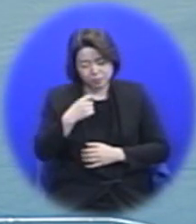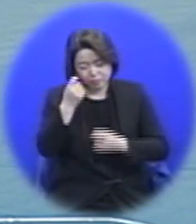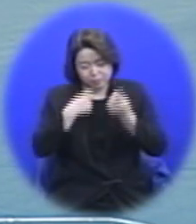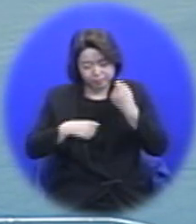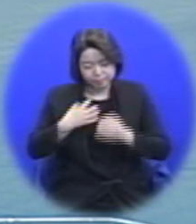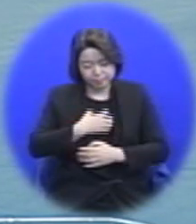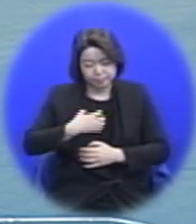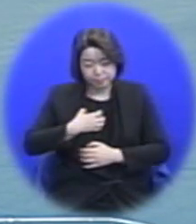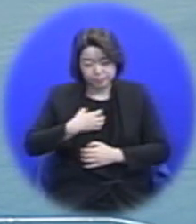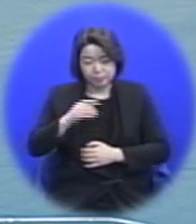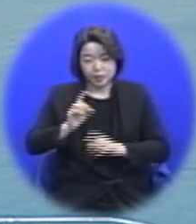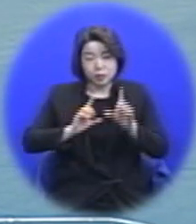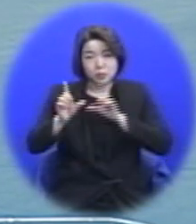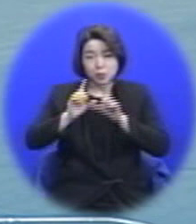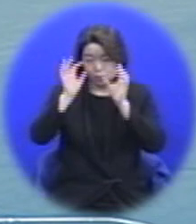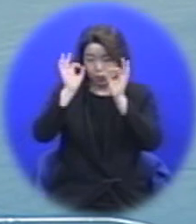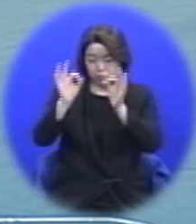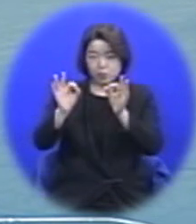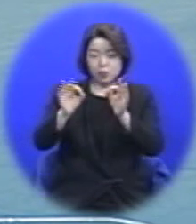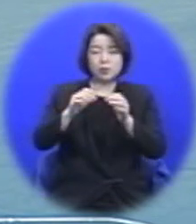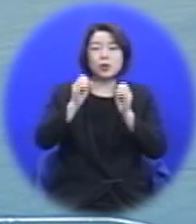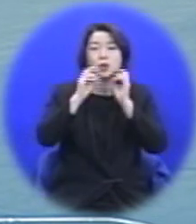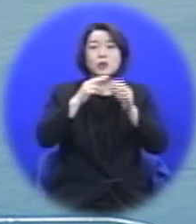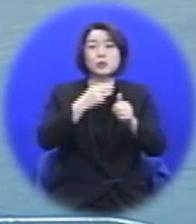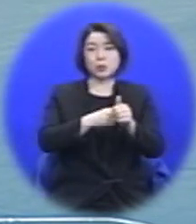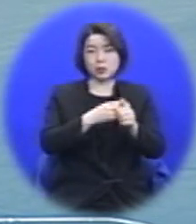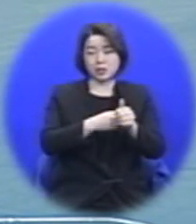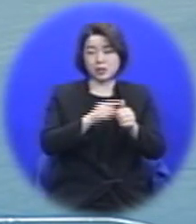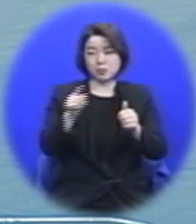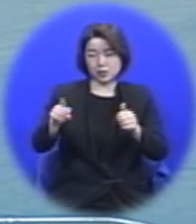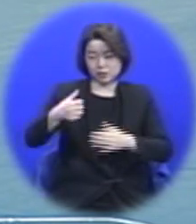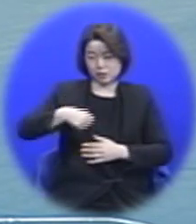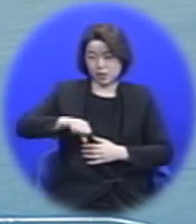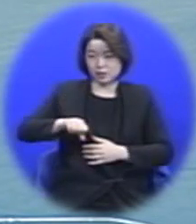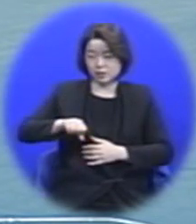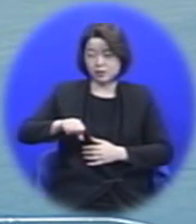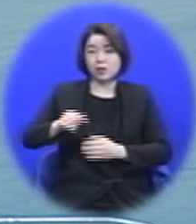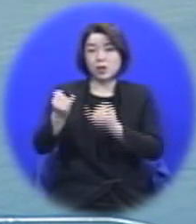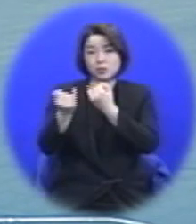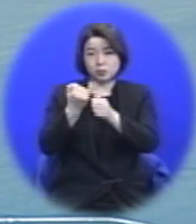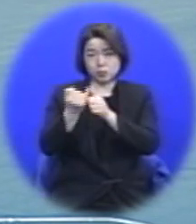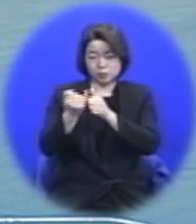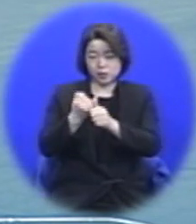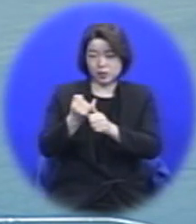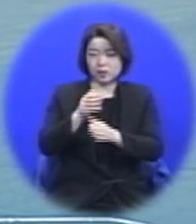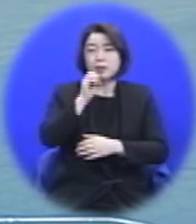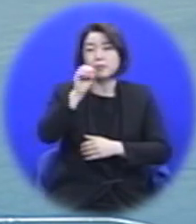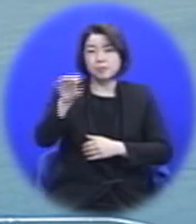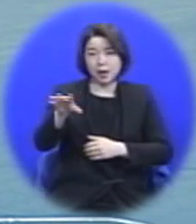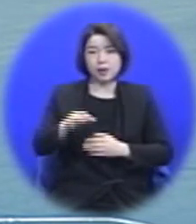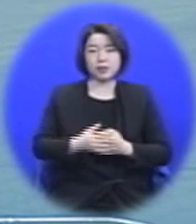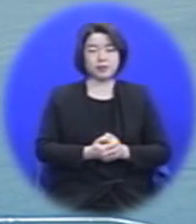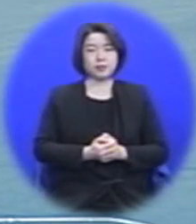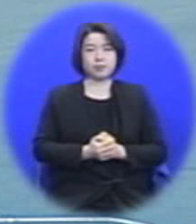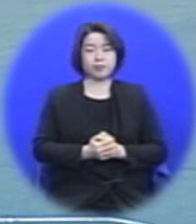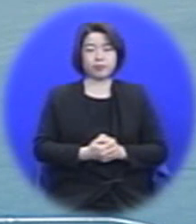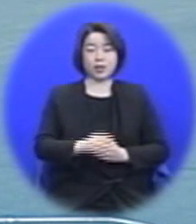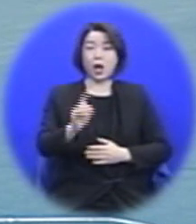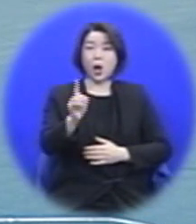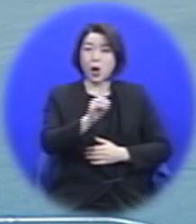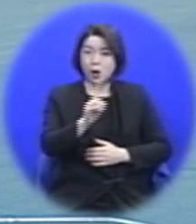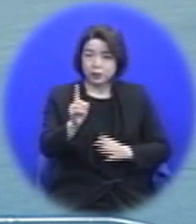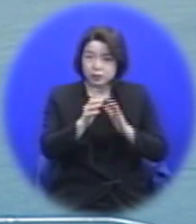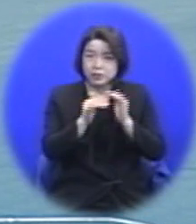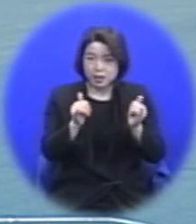것을 보고 그 선교사님이 그 아들과 내외에게 이렇게 이야기를 했습니다. 어떤 사람은